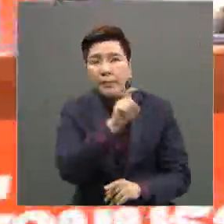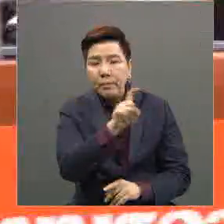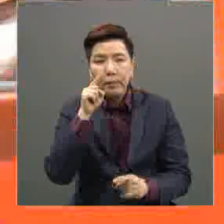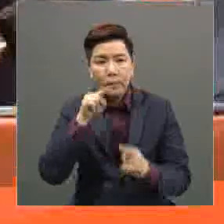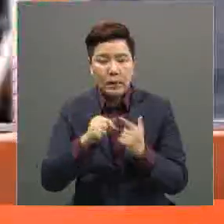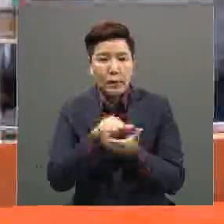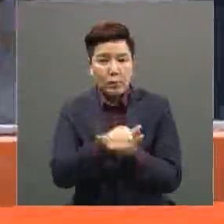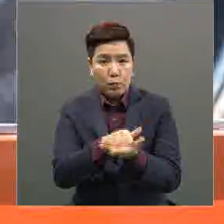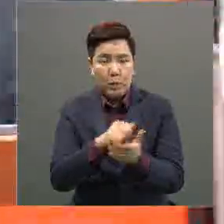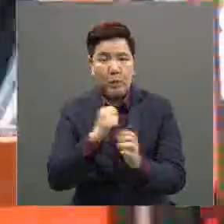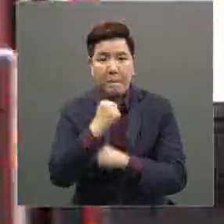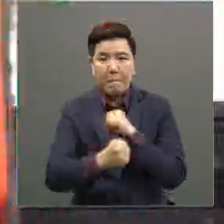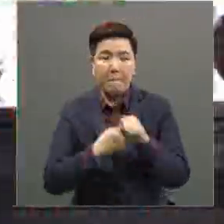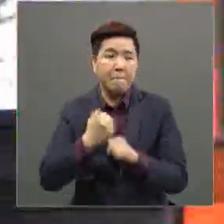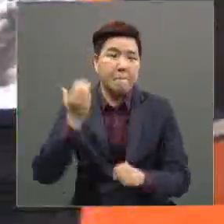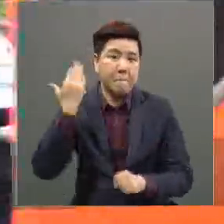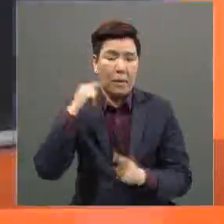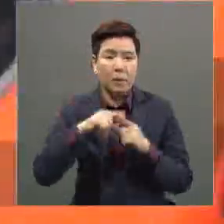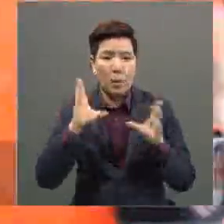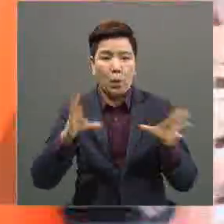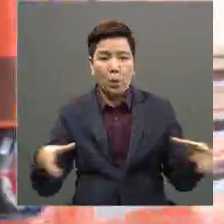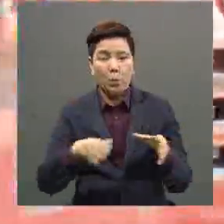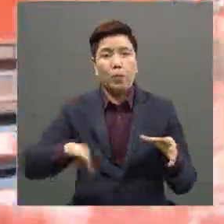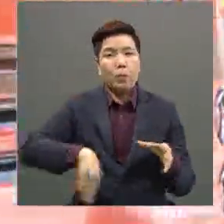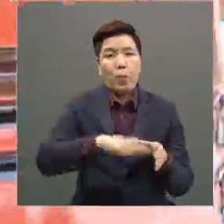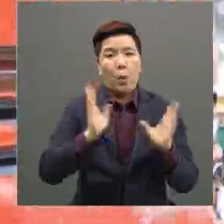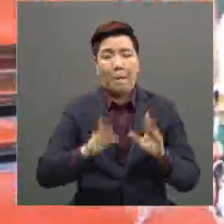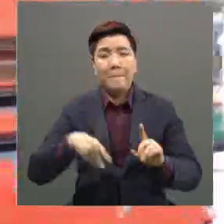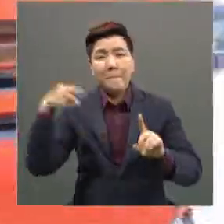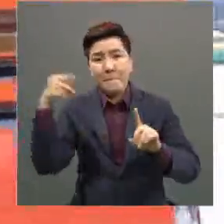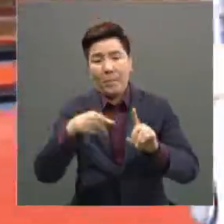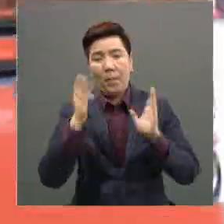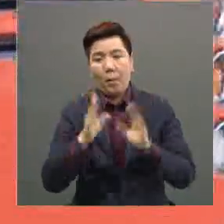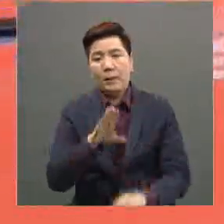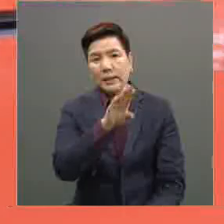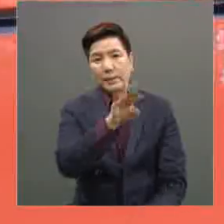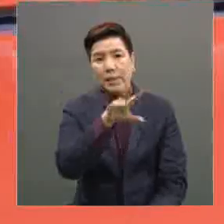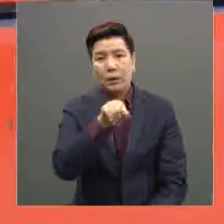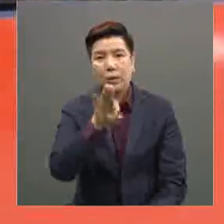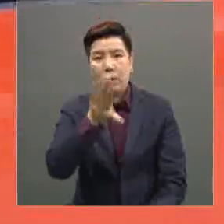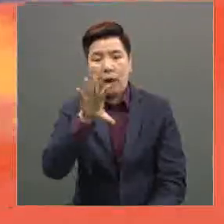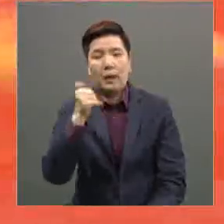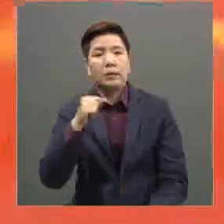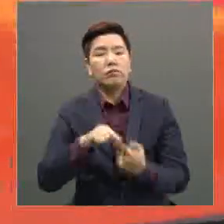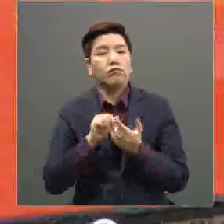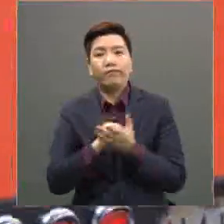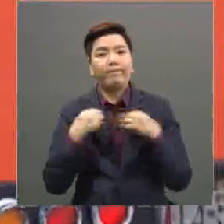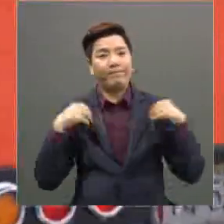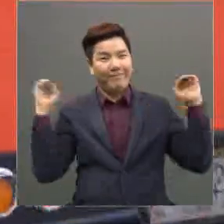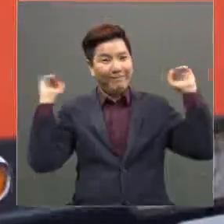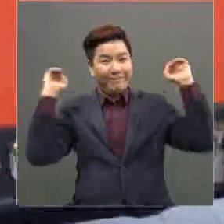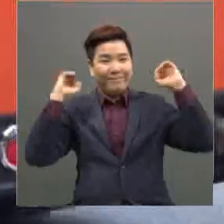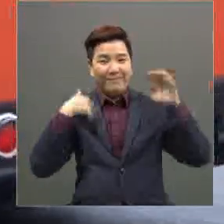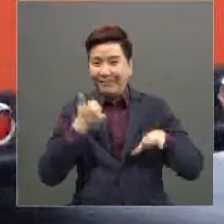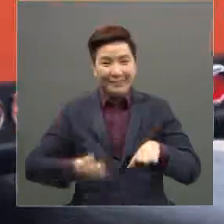การใช้บริการในปีที่ผ่านมานะครับจากกลุ่มตัวอย่างทั้งหมด 1,000 กว่าคนเนี่ยพบว่า 45.95% ไม่เคยใช้บริการเลยส่วน